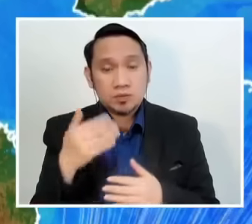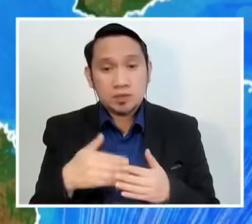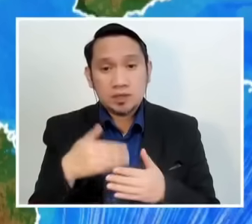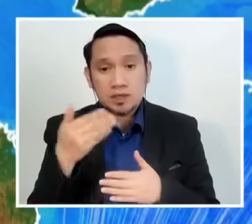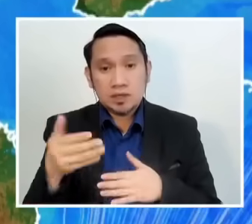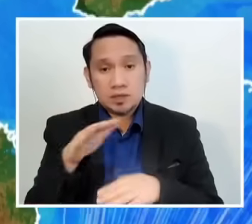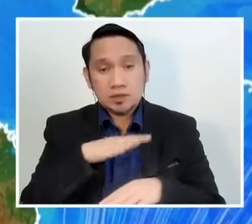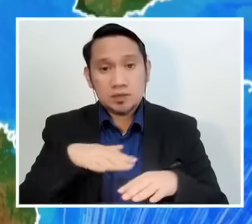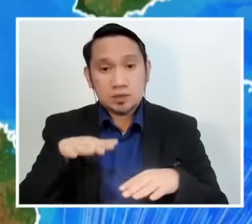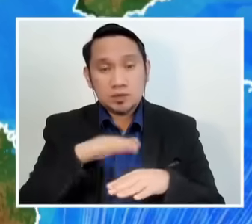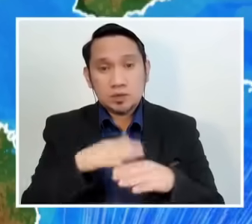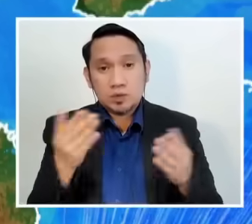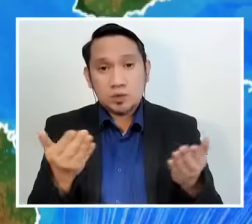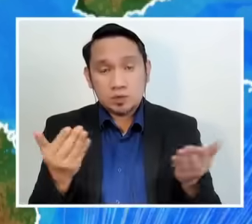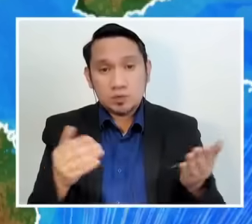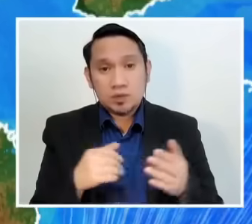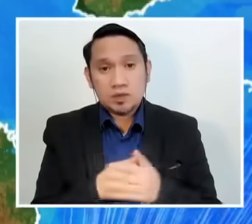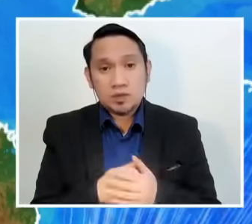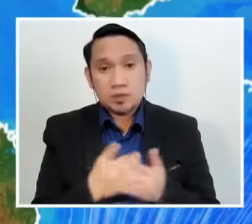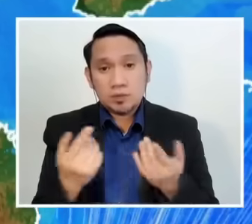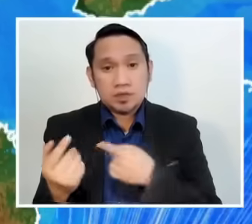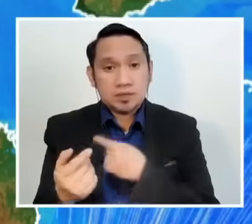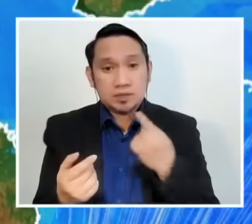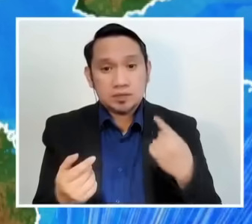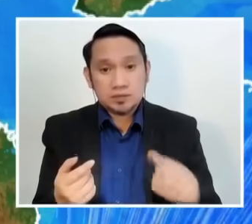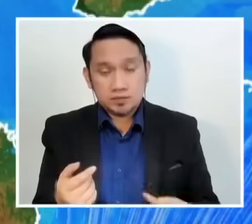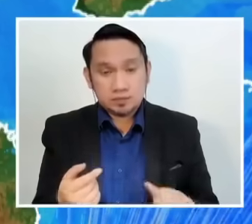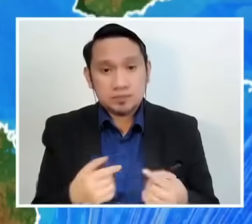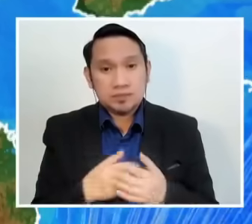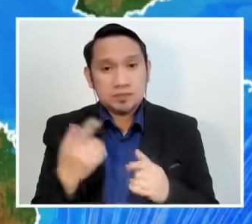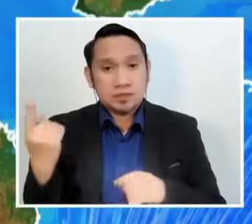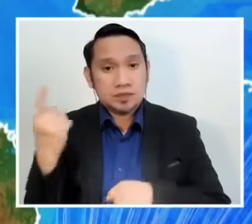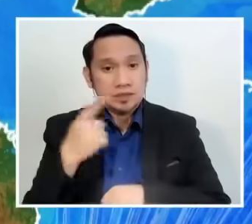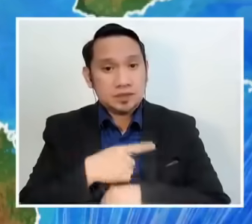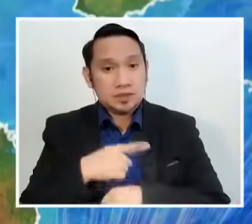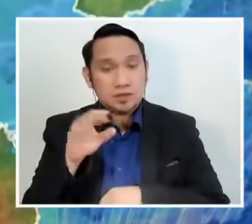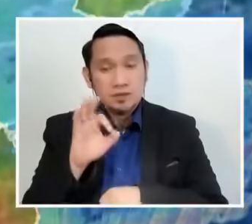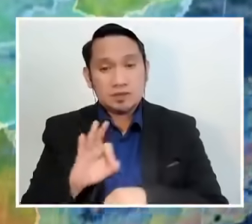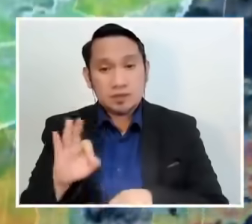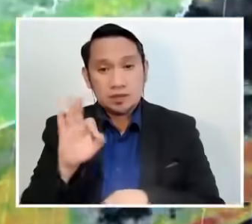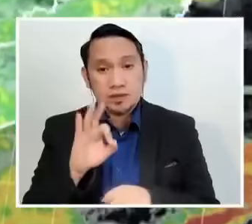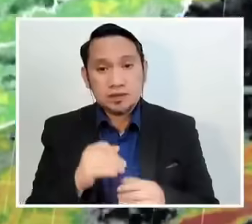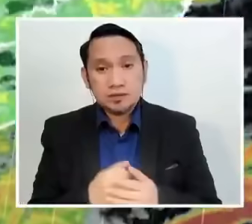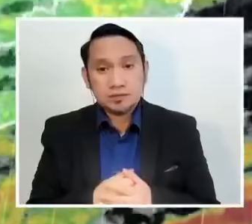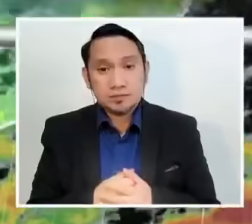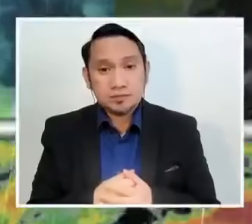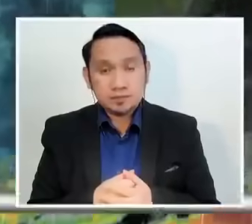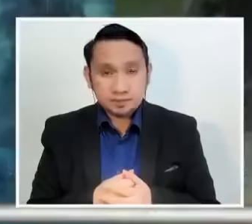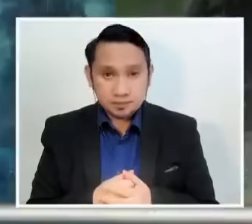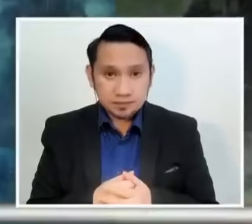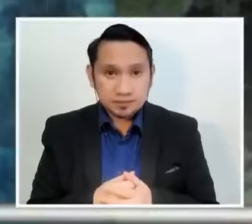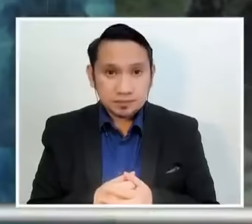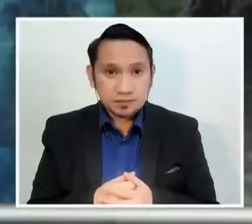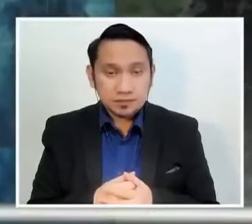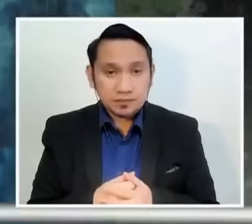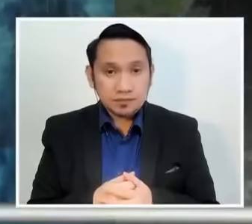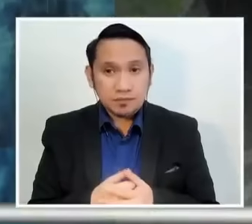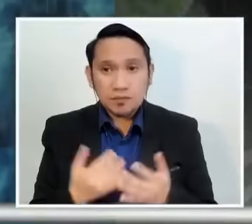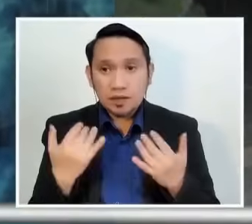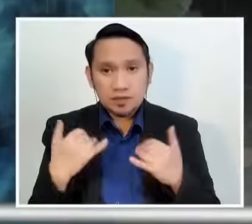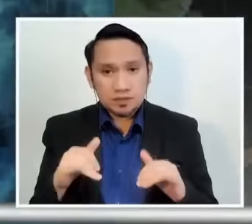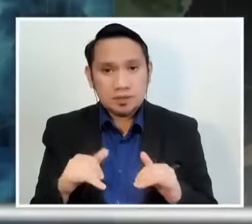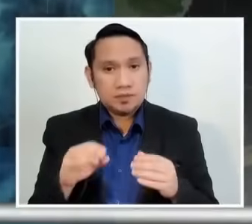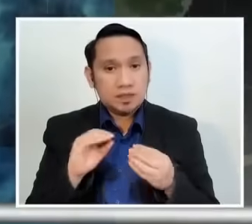landfall ay dyan sa may southeastern China sa araw ng Biyernes. Nakataas pa rin po ang Tropical Cyclone Wind Signal number